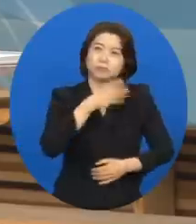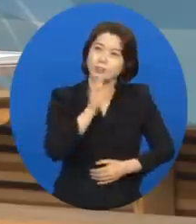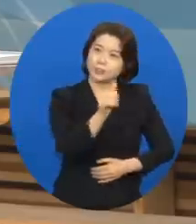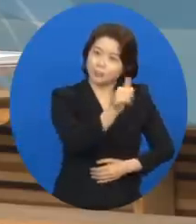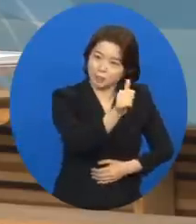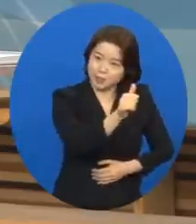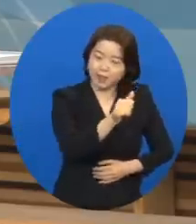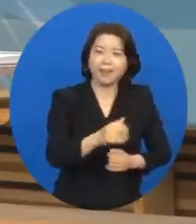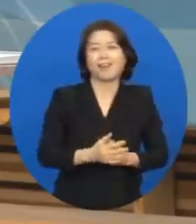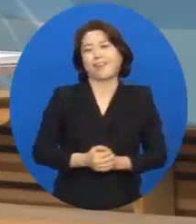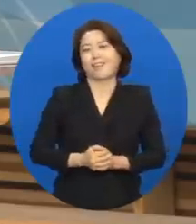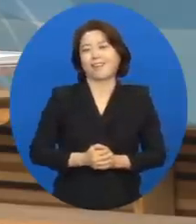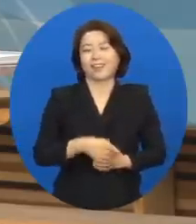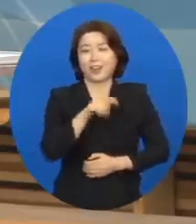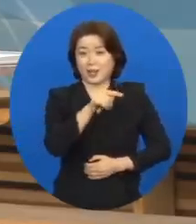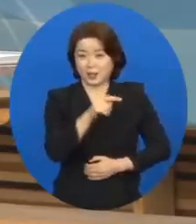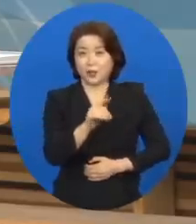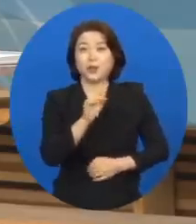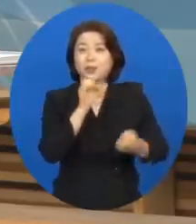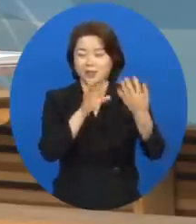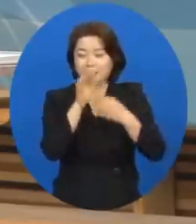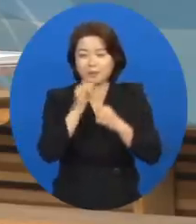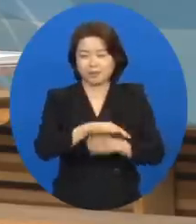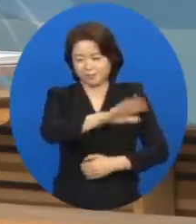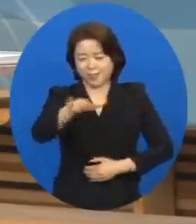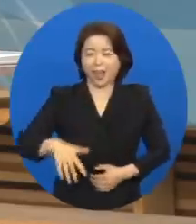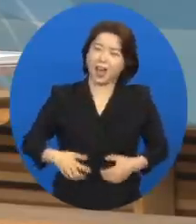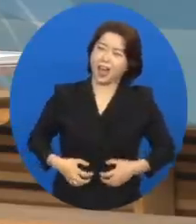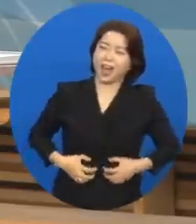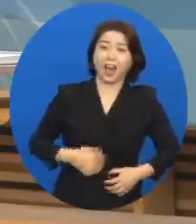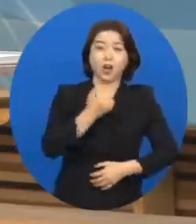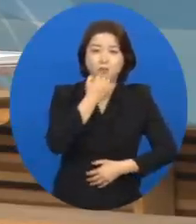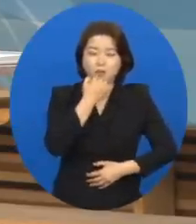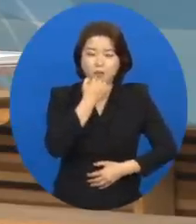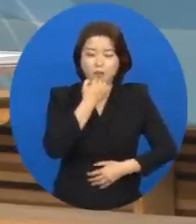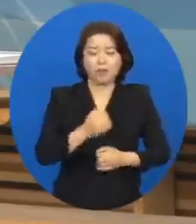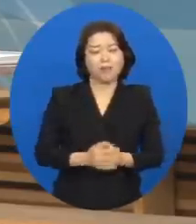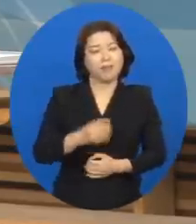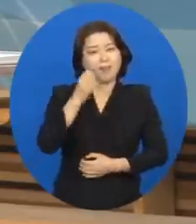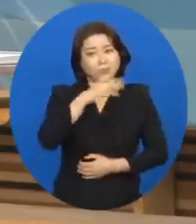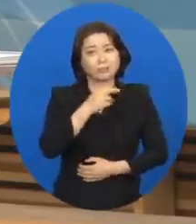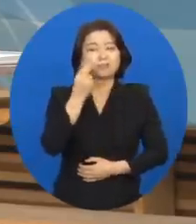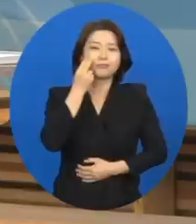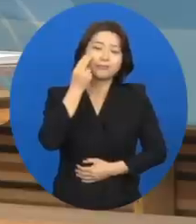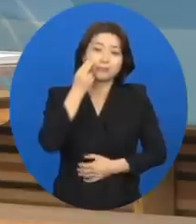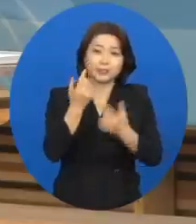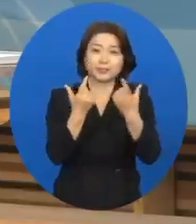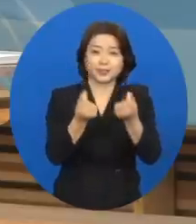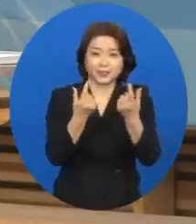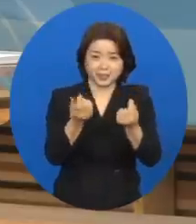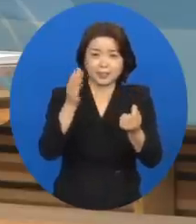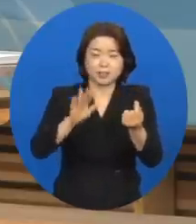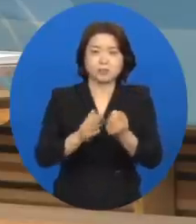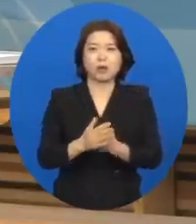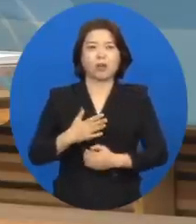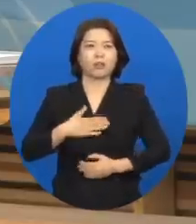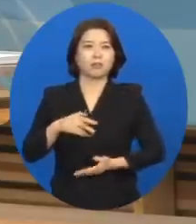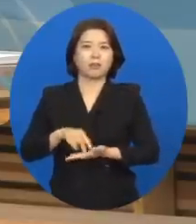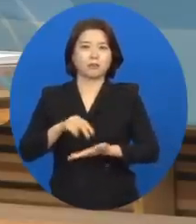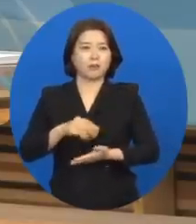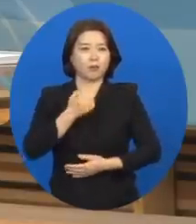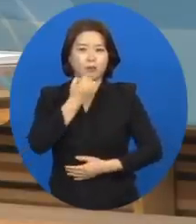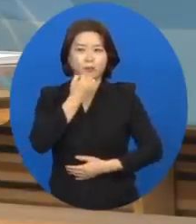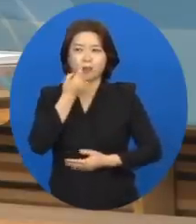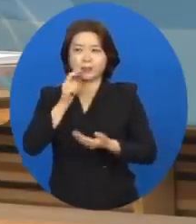다들 크게 웃었고 그저 농담 같은 그런 이야기였지만 저는 웃기가 쉽지